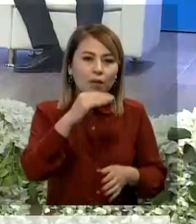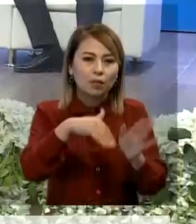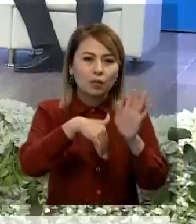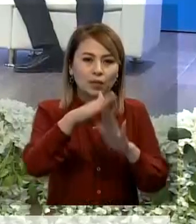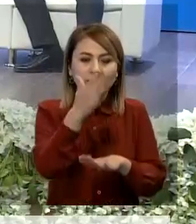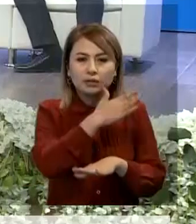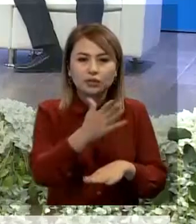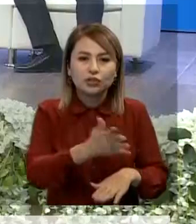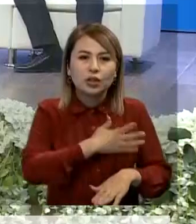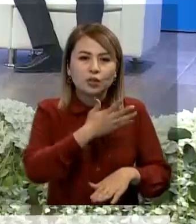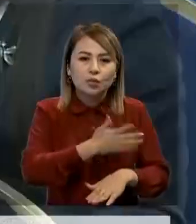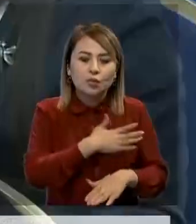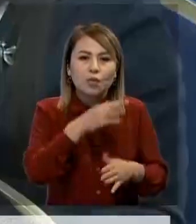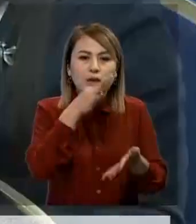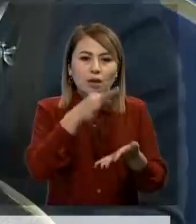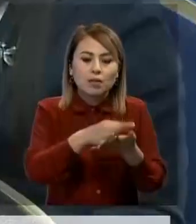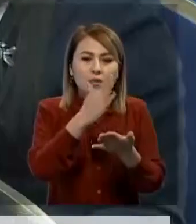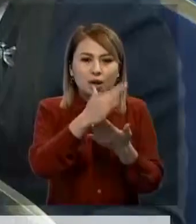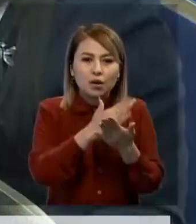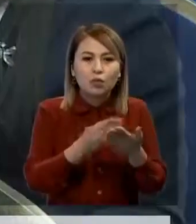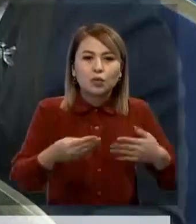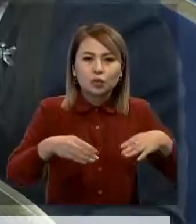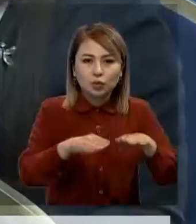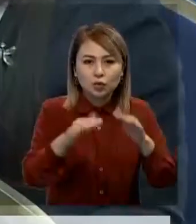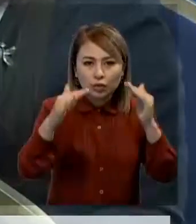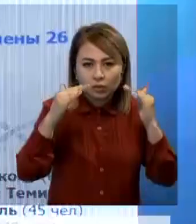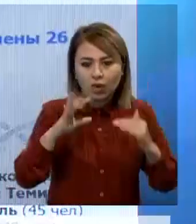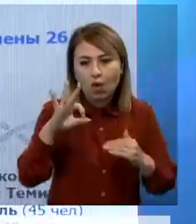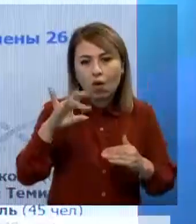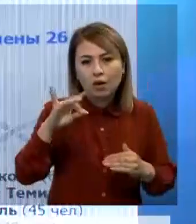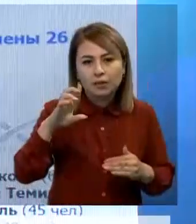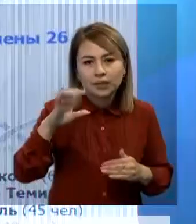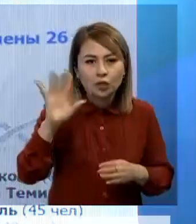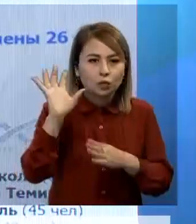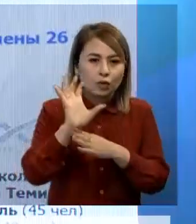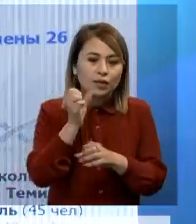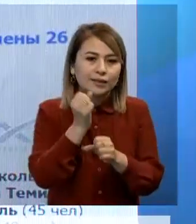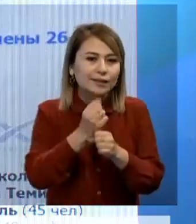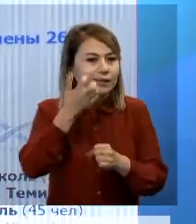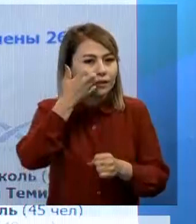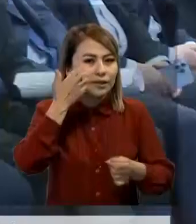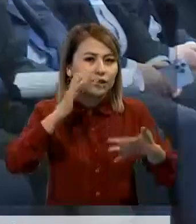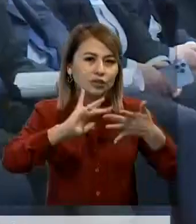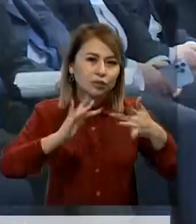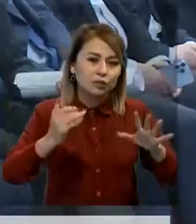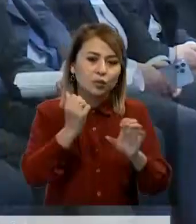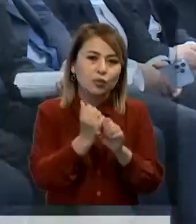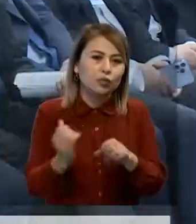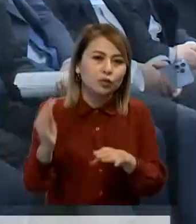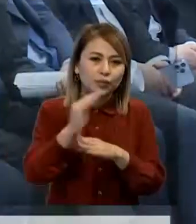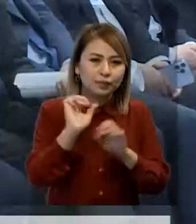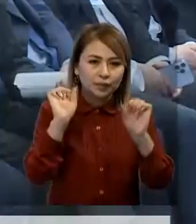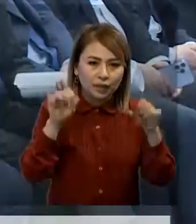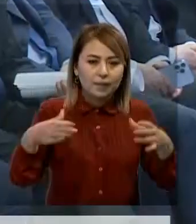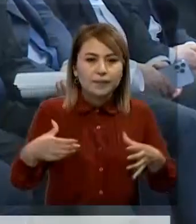сапасын бақылап, оларды ынталандыратын бағдарлама бар. Бұдан бөлек төмен орбитадағы спутниктер арқылы интернет желісіне қосылуға